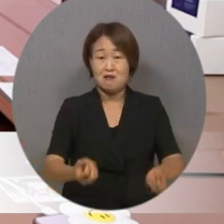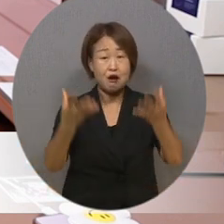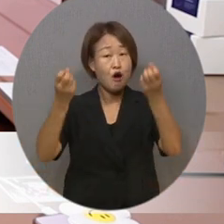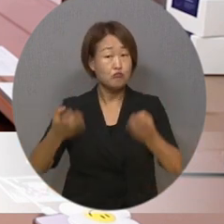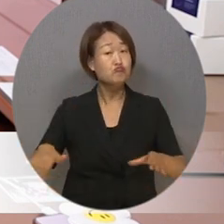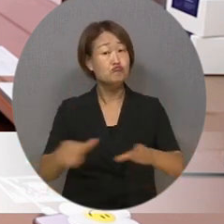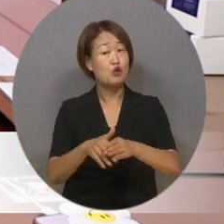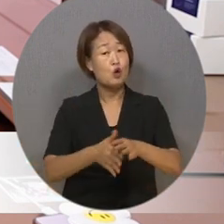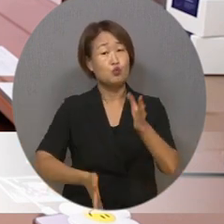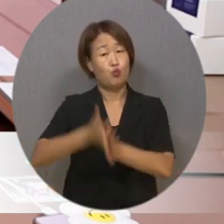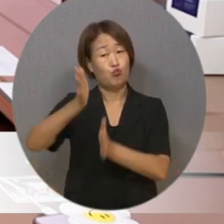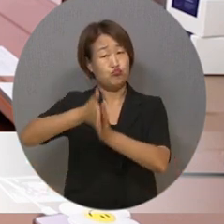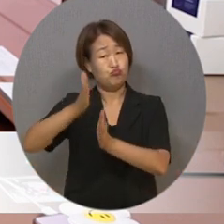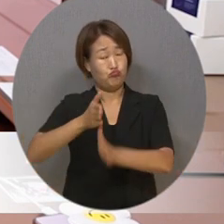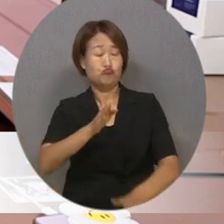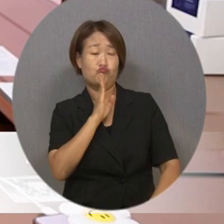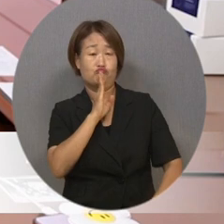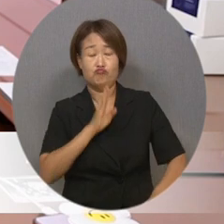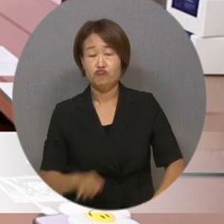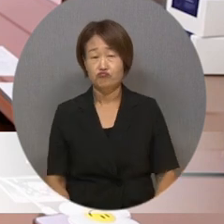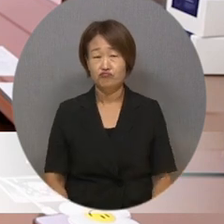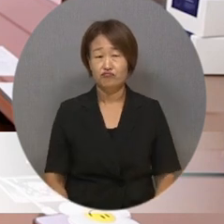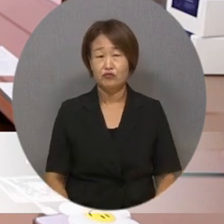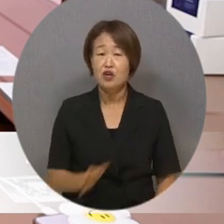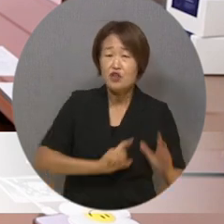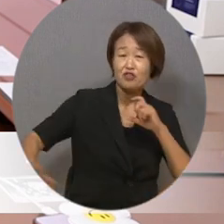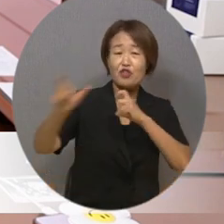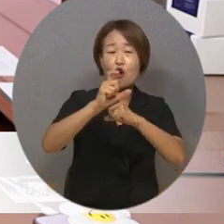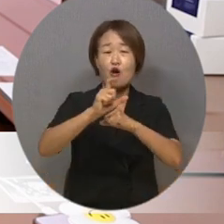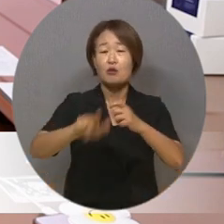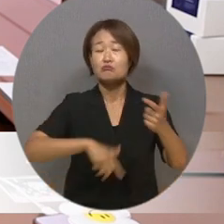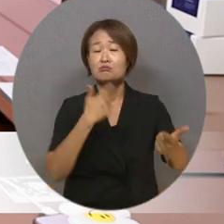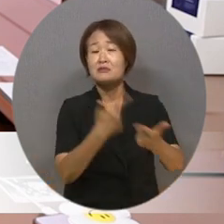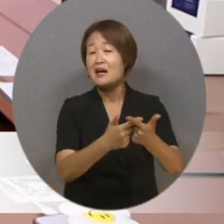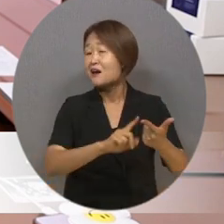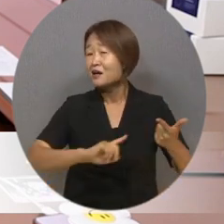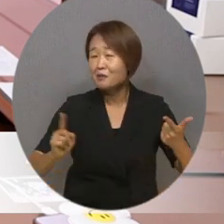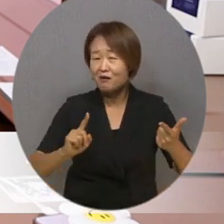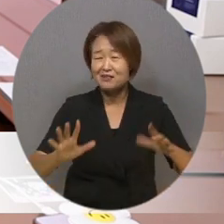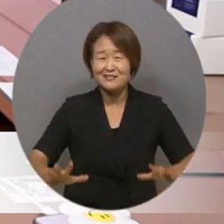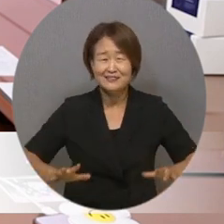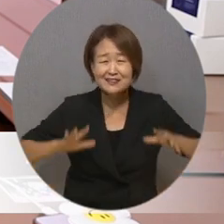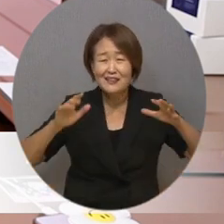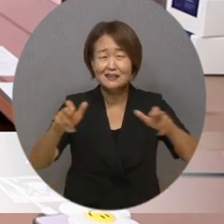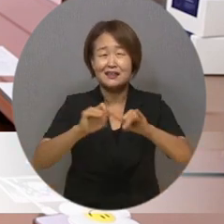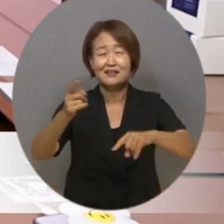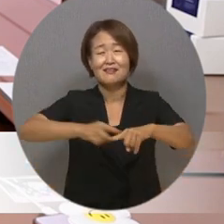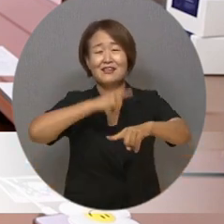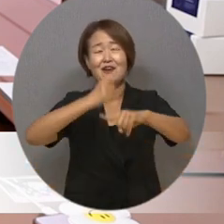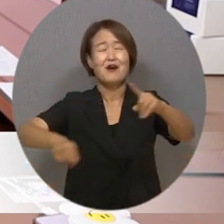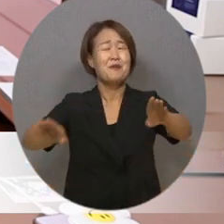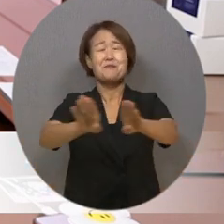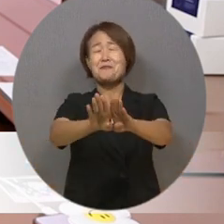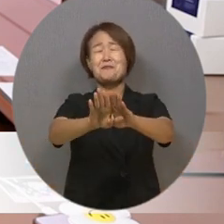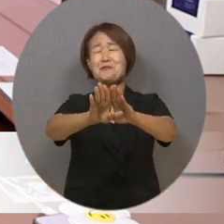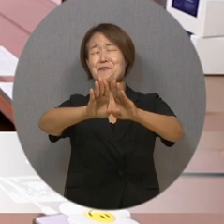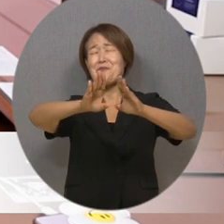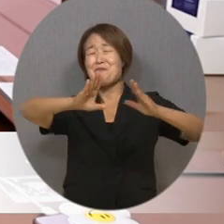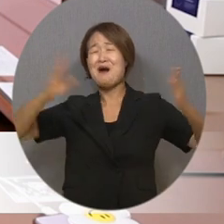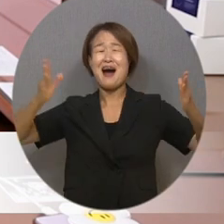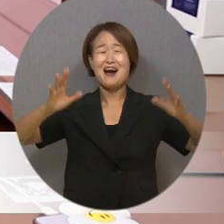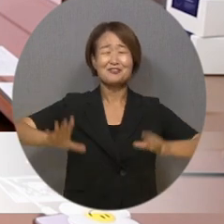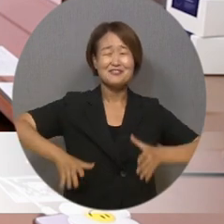문화의 도시이기도 합니다. 여기에 더해서 드디어 우리 부산이 세계 장애인 대회가 열리는 국제